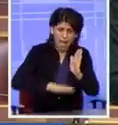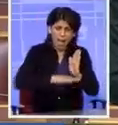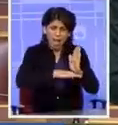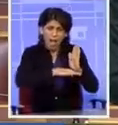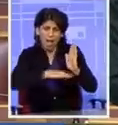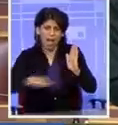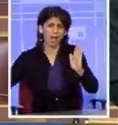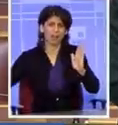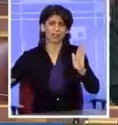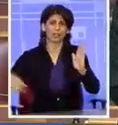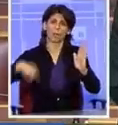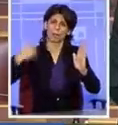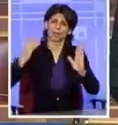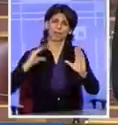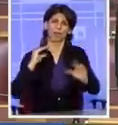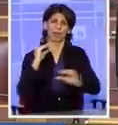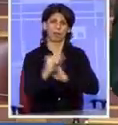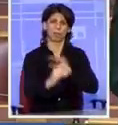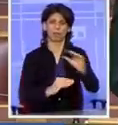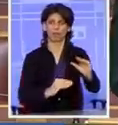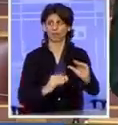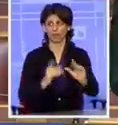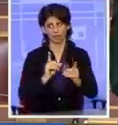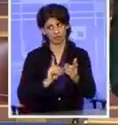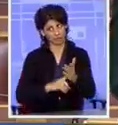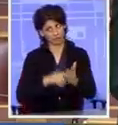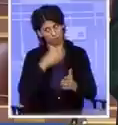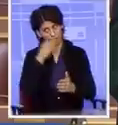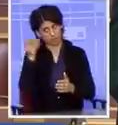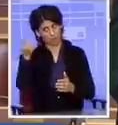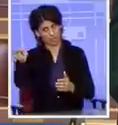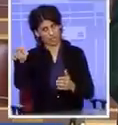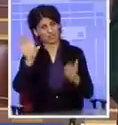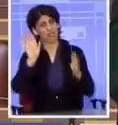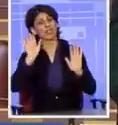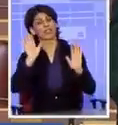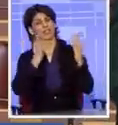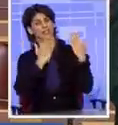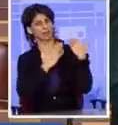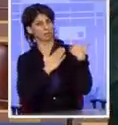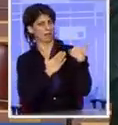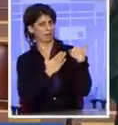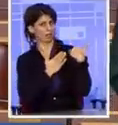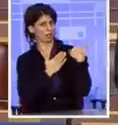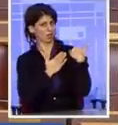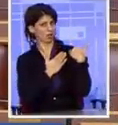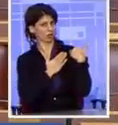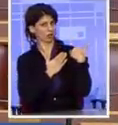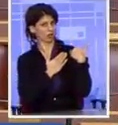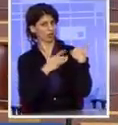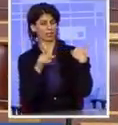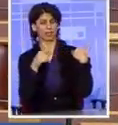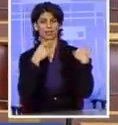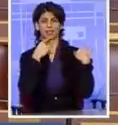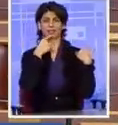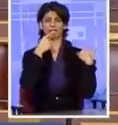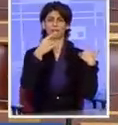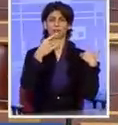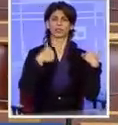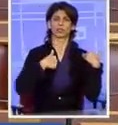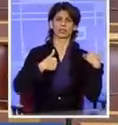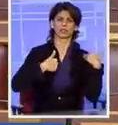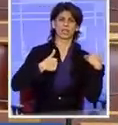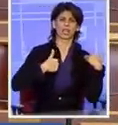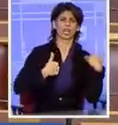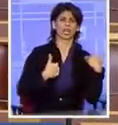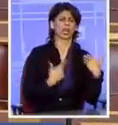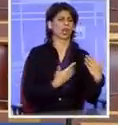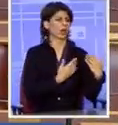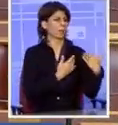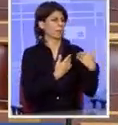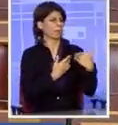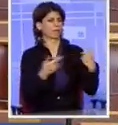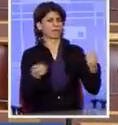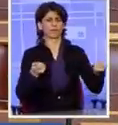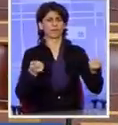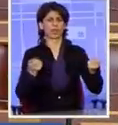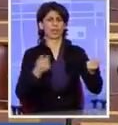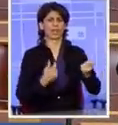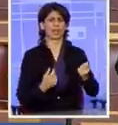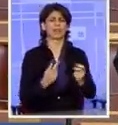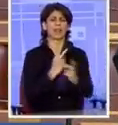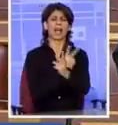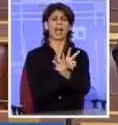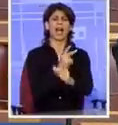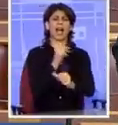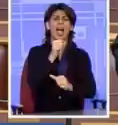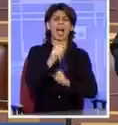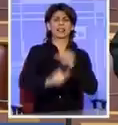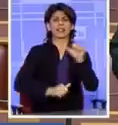επενδύσεις, πρέπει κάποιος να πει ότι δεν έχει την αρμοδιότητα να κάνει τον ανθύπατο και ουσιαστικά να αντικαθιστά και την